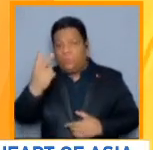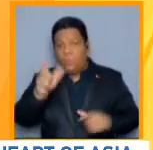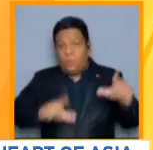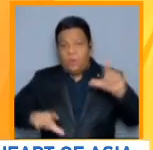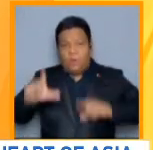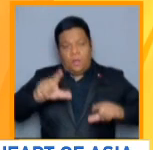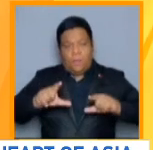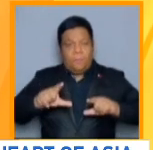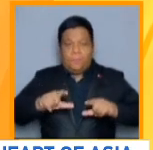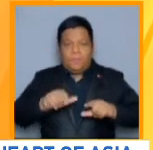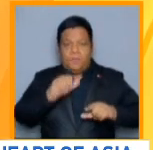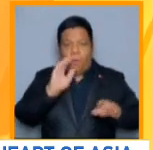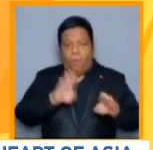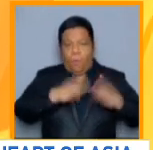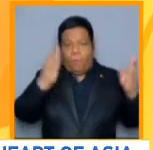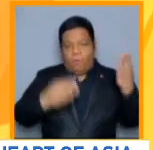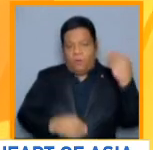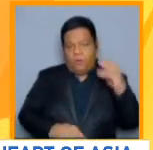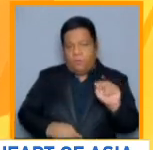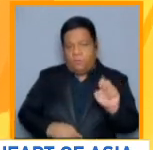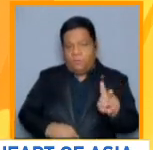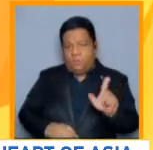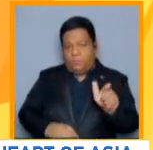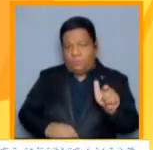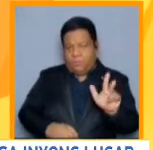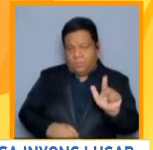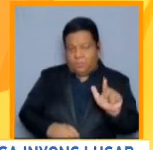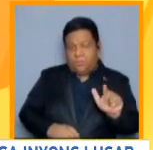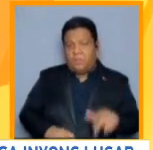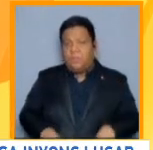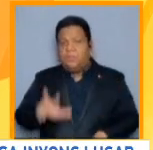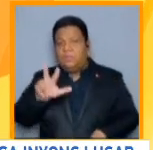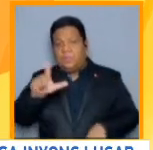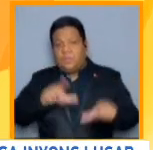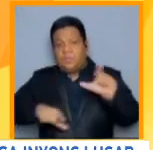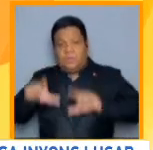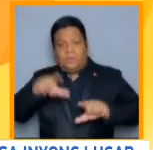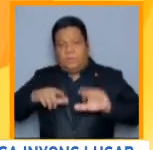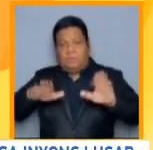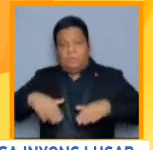November 23, habang tatlong laboratorio ang hindi nakapagsumite ng datos.